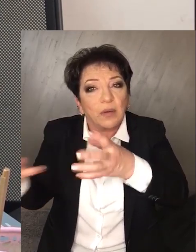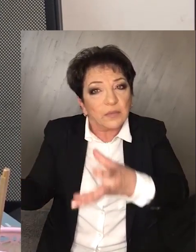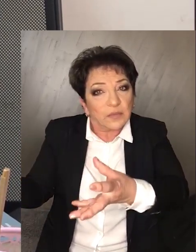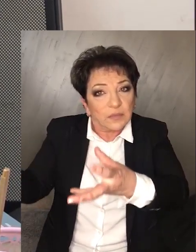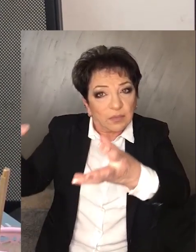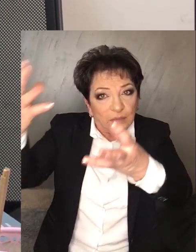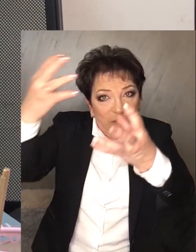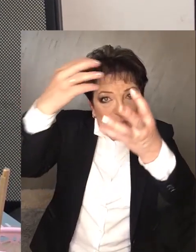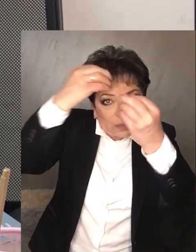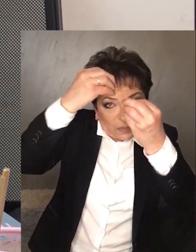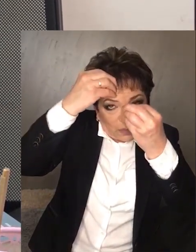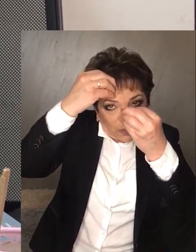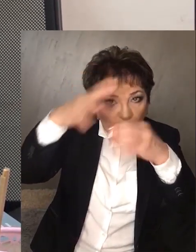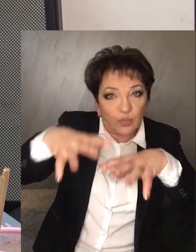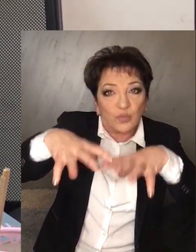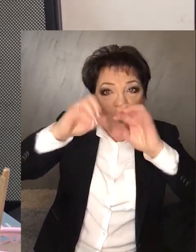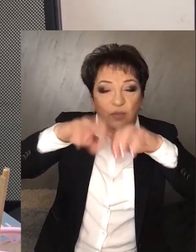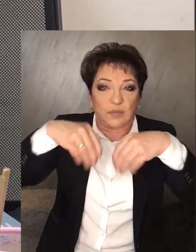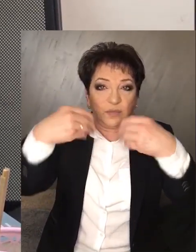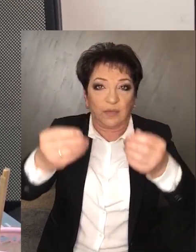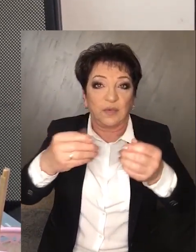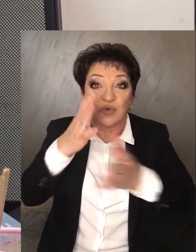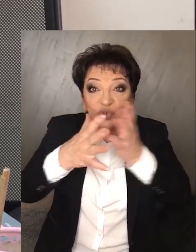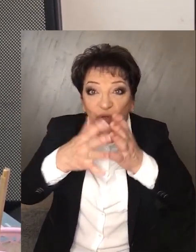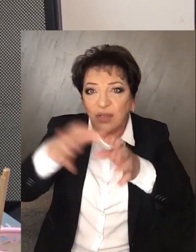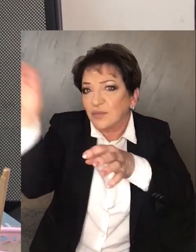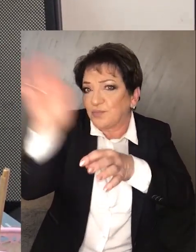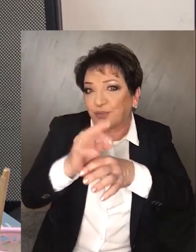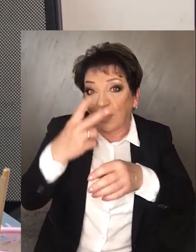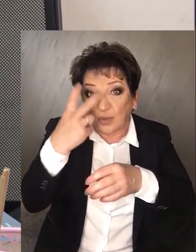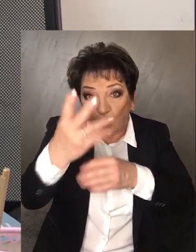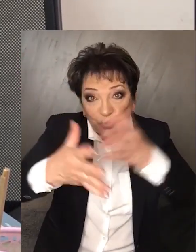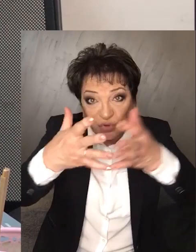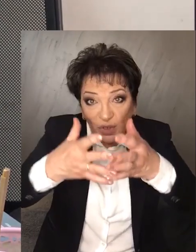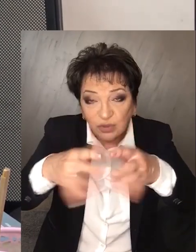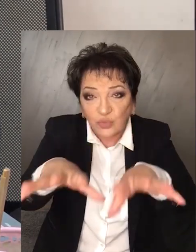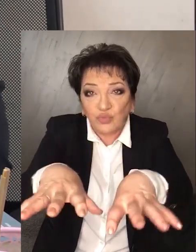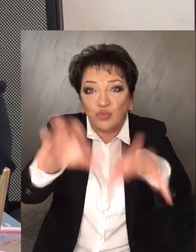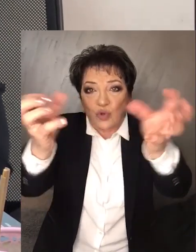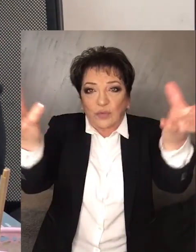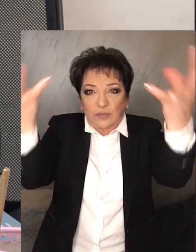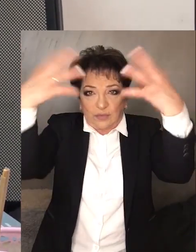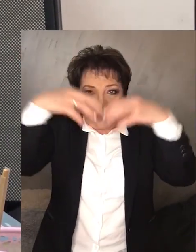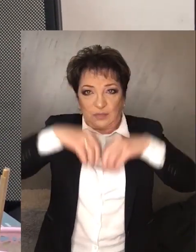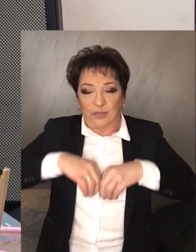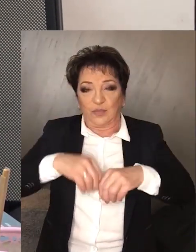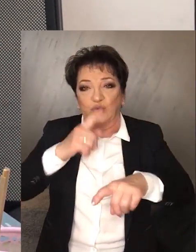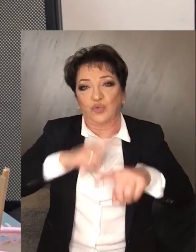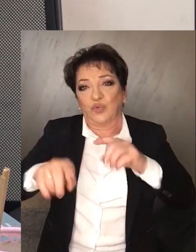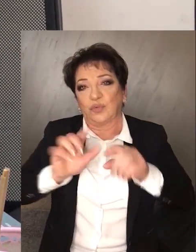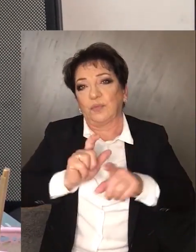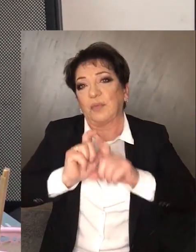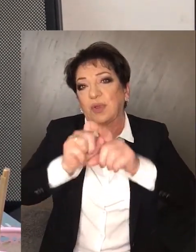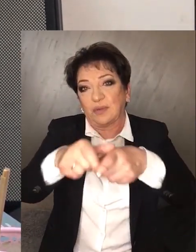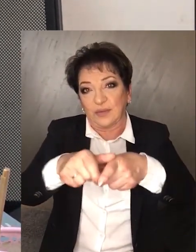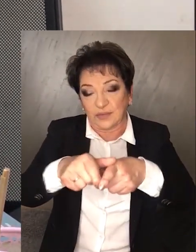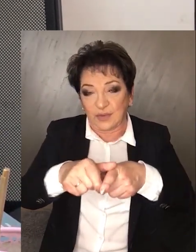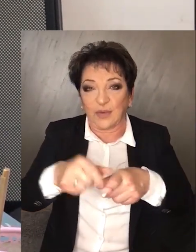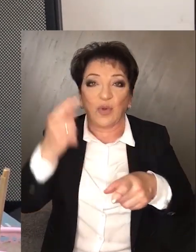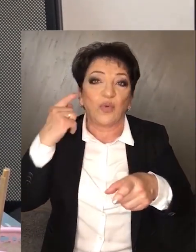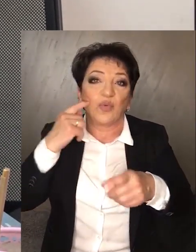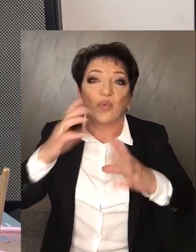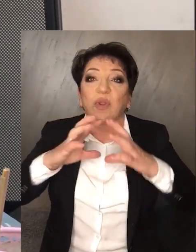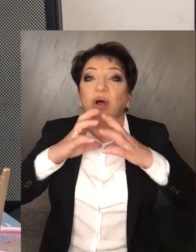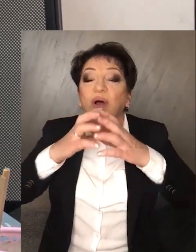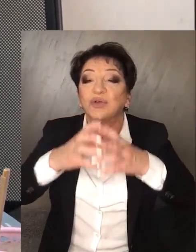լսում եք բառերը, պիտի լսեք մի քանի բառ իրար հետևից, որ միտքը հասկանաք, ընկալեք։ Իսկ մենք անմիջապես ժեստերի